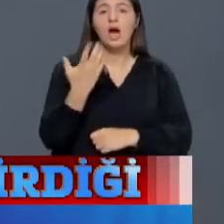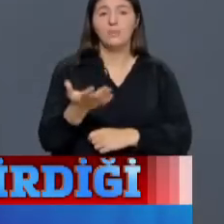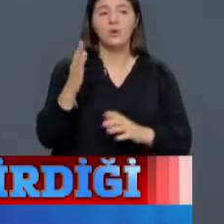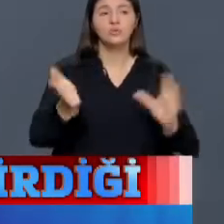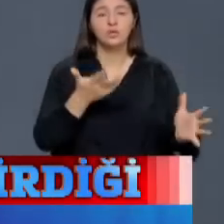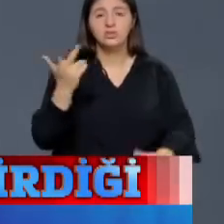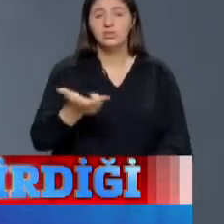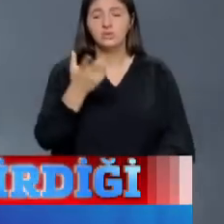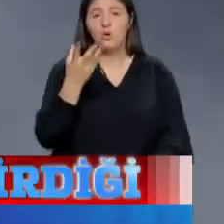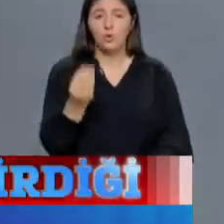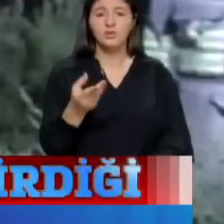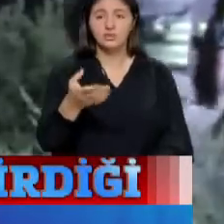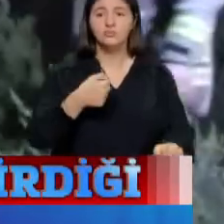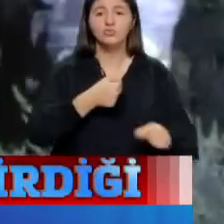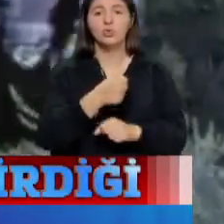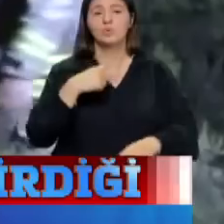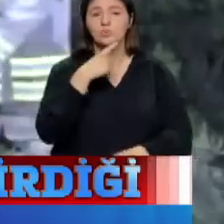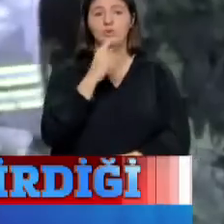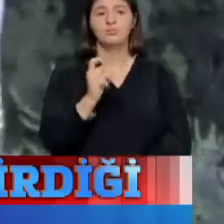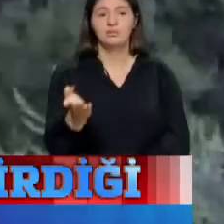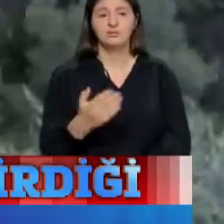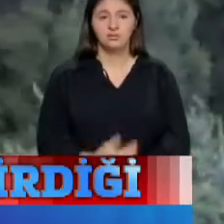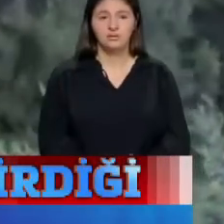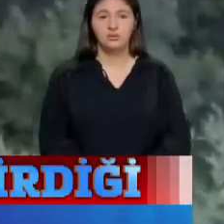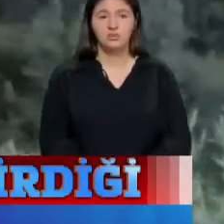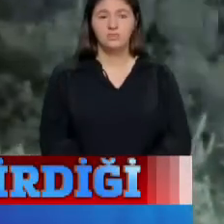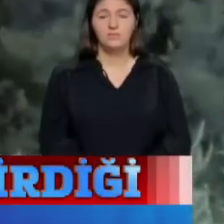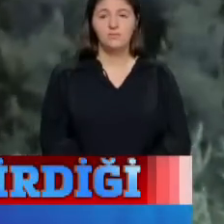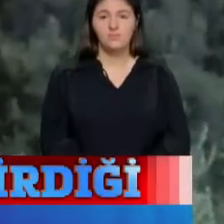rüzgarın şiddetli olması mücadeleyi zorlaştırdı